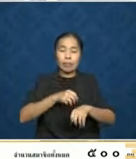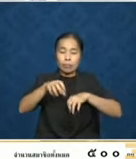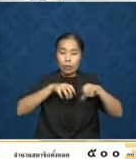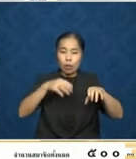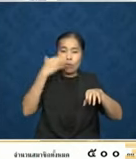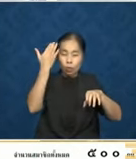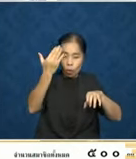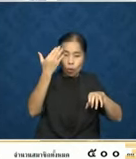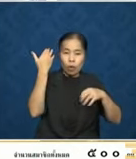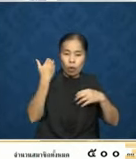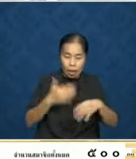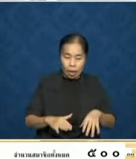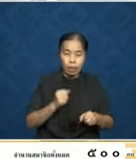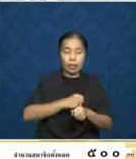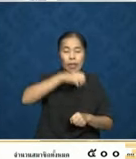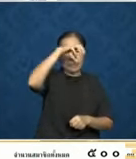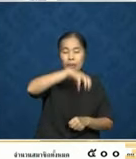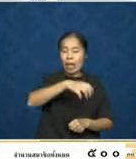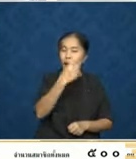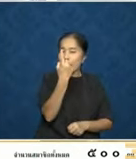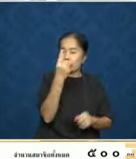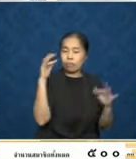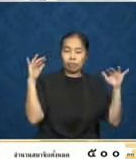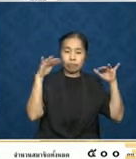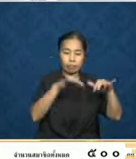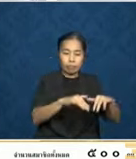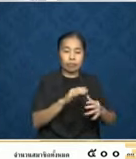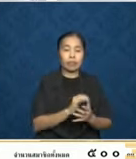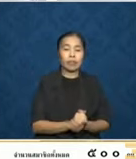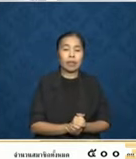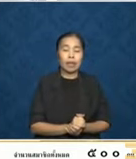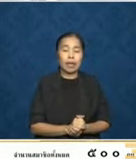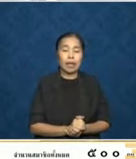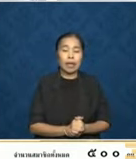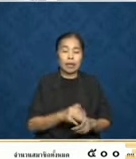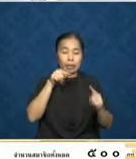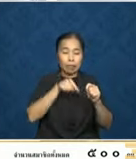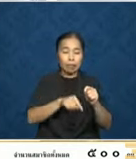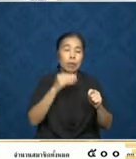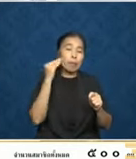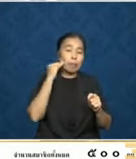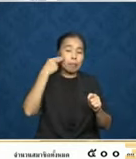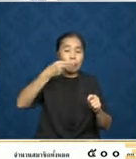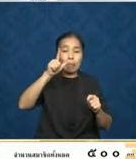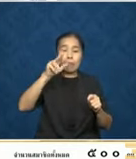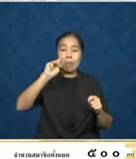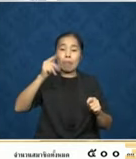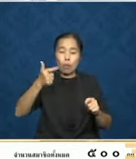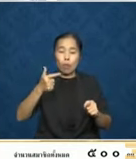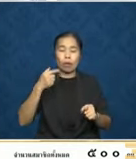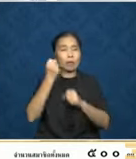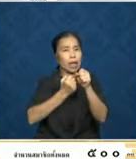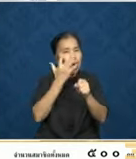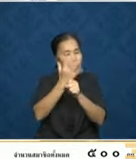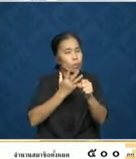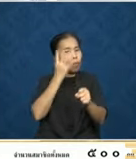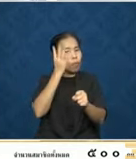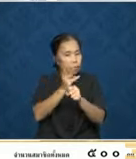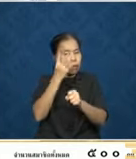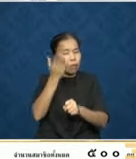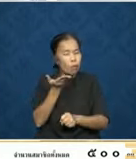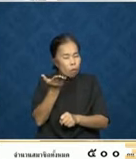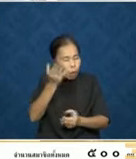การขยะแค่เป็นสถานีเก็บที่พื้นที่ตำบลบ้านหลวงครับใช้เวลาประมาณ 5-6 ปีนะครับในการขอใช้พื้นที่เ